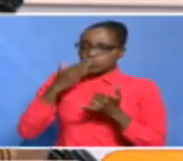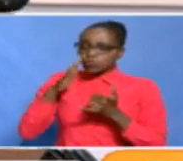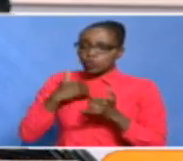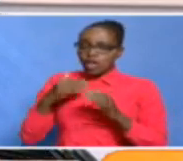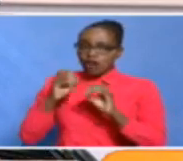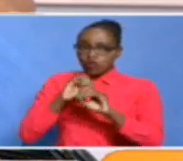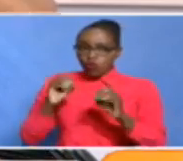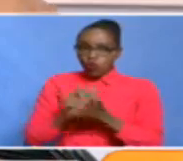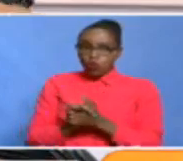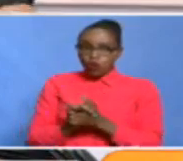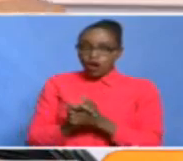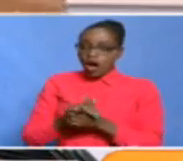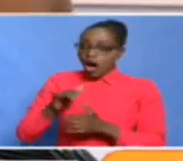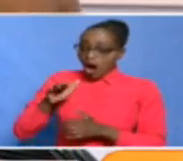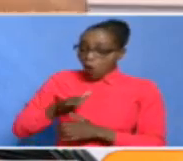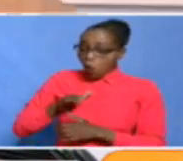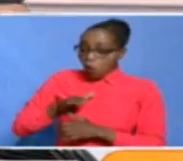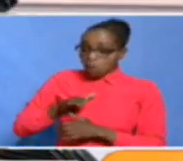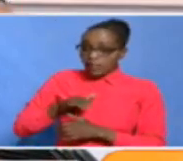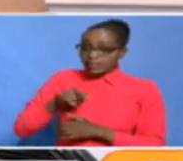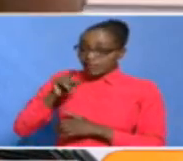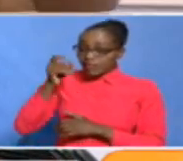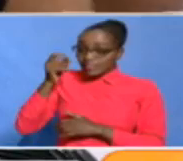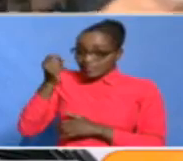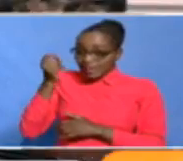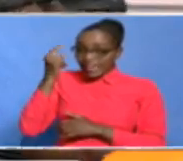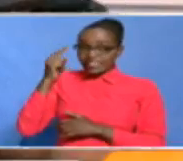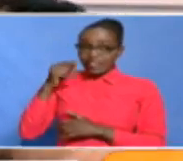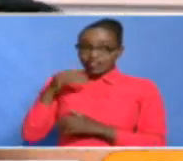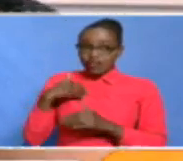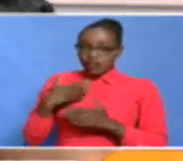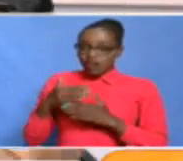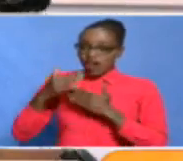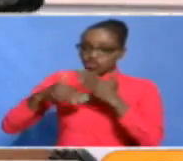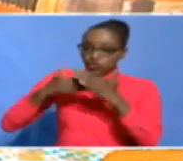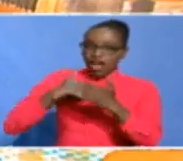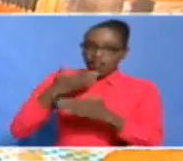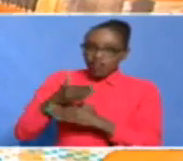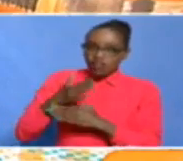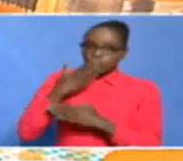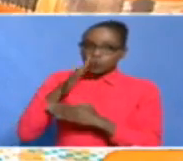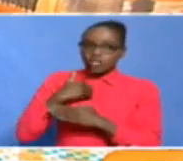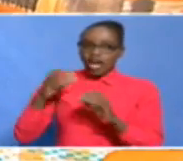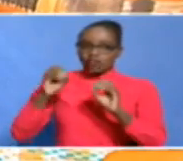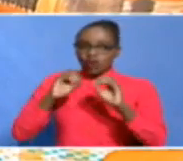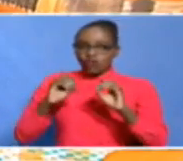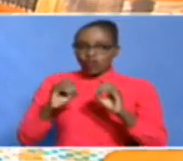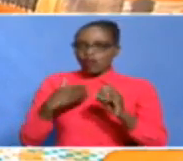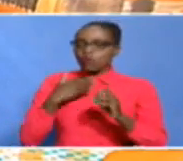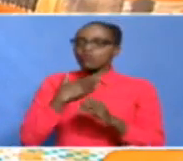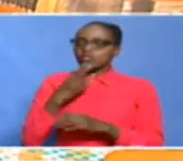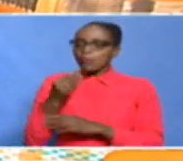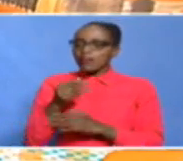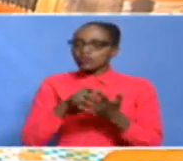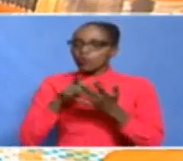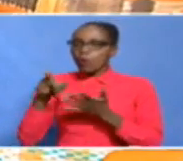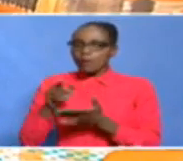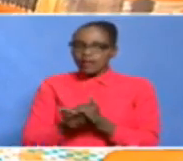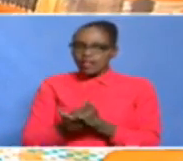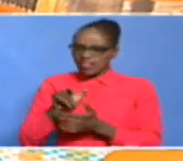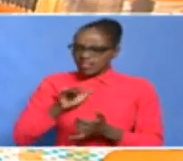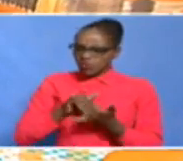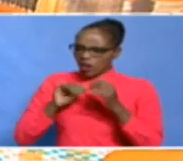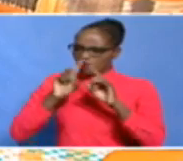hakuna. Mwanamke ndio anatakana kujua chumvi iko toilet. Anamwambia chumvi hakuna, yani anataka pesa aende akanunue sisi. Huyu